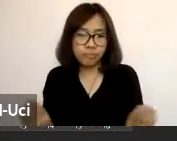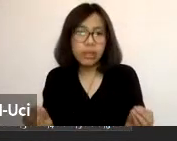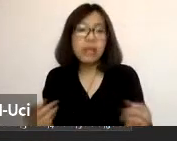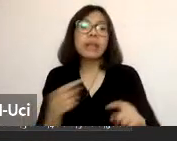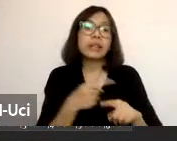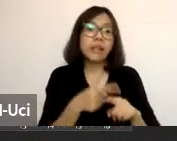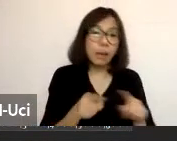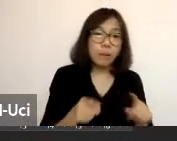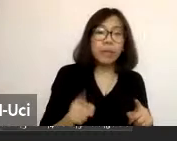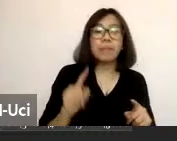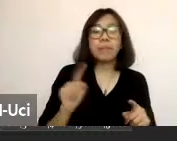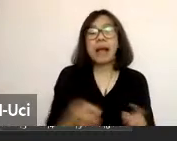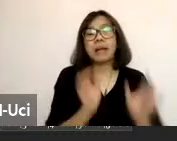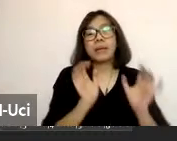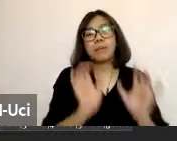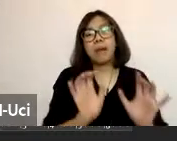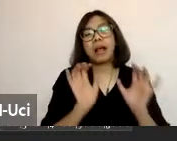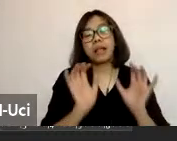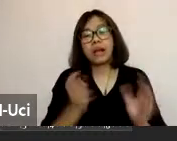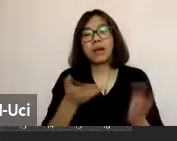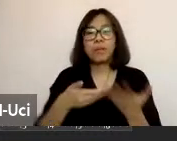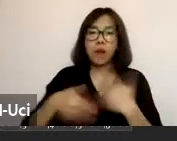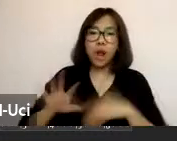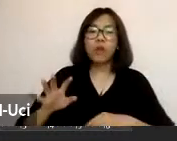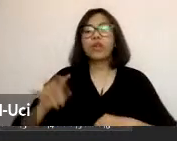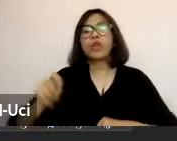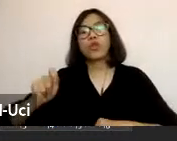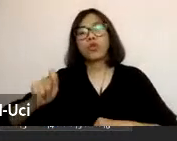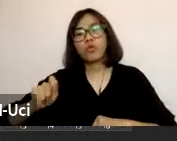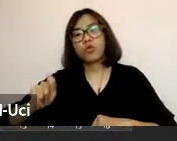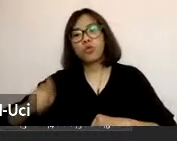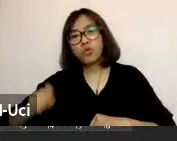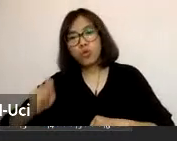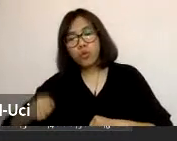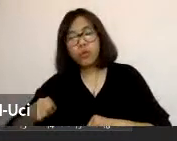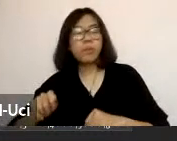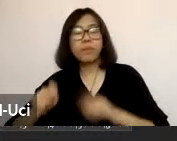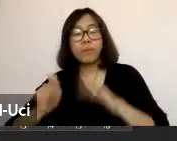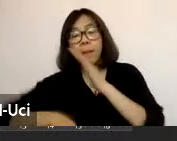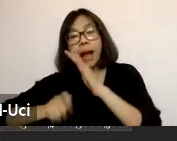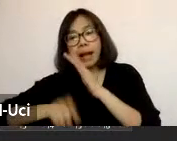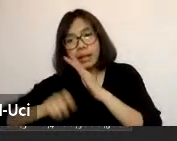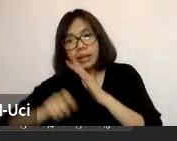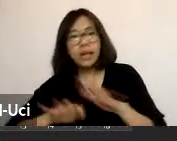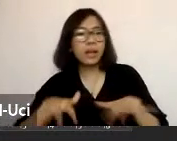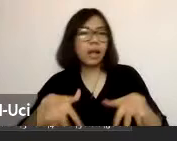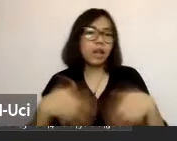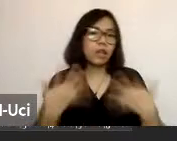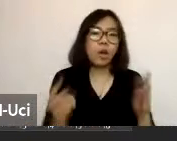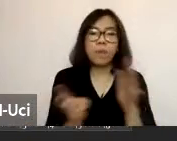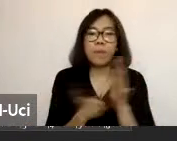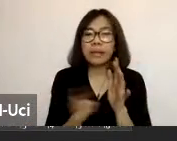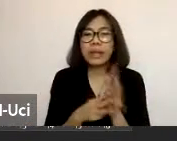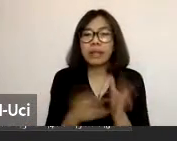melalui bisa melalui pengadilan atau maupun alternatif penyelesaian sengketa yang lain